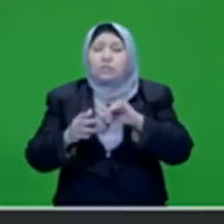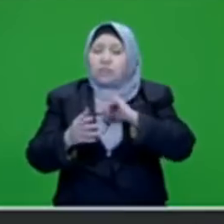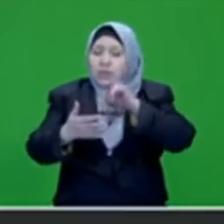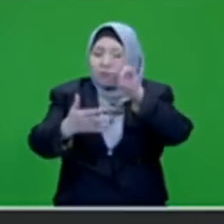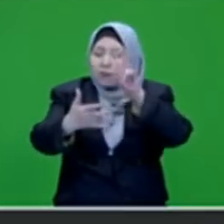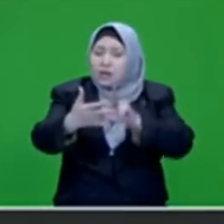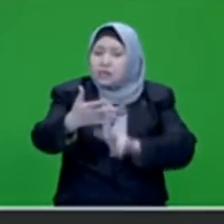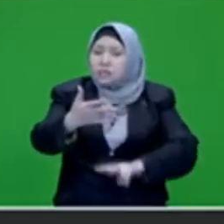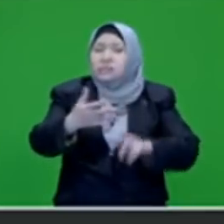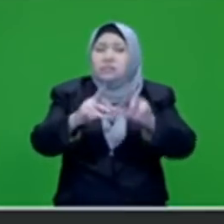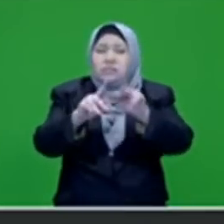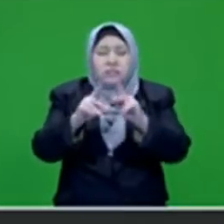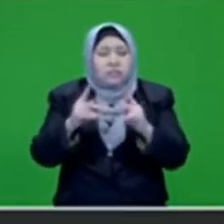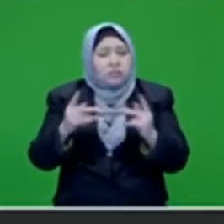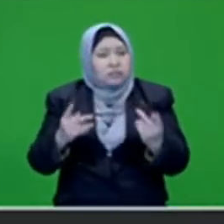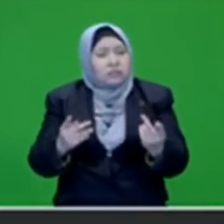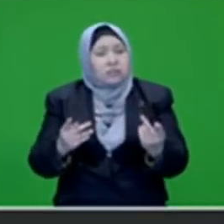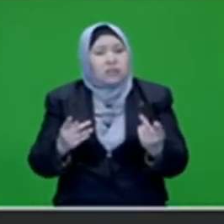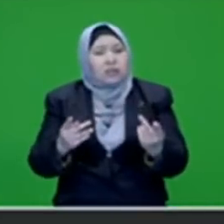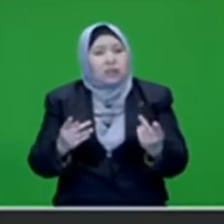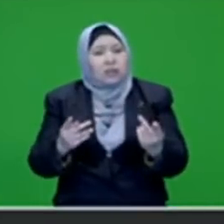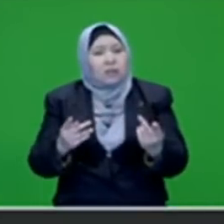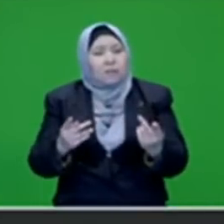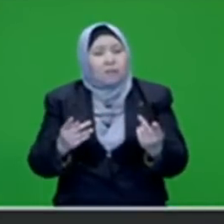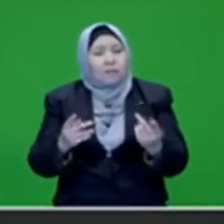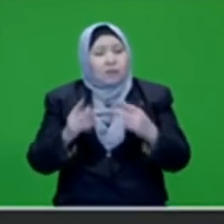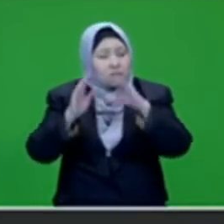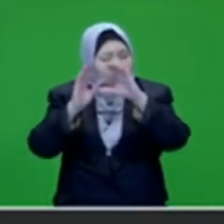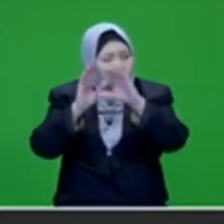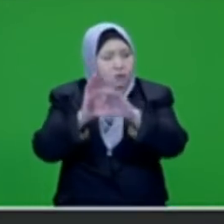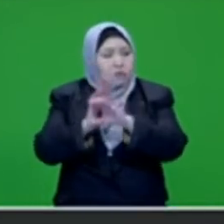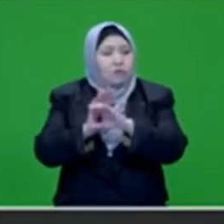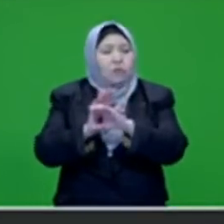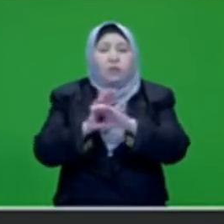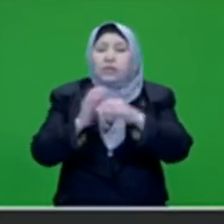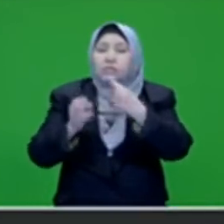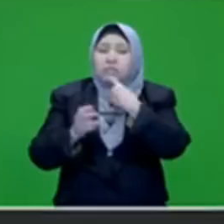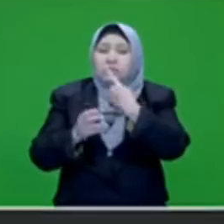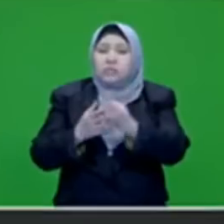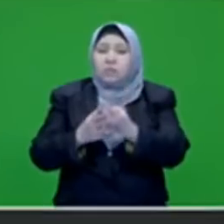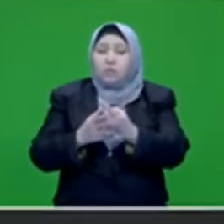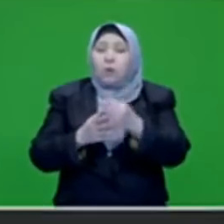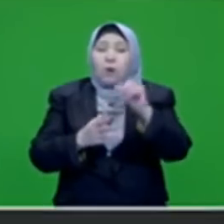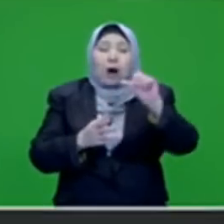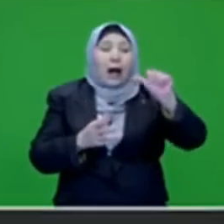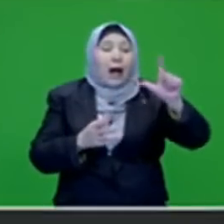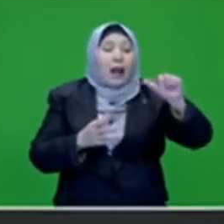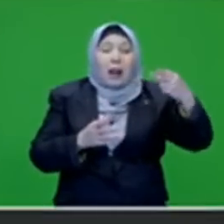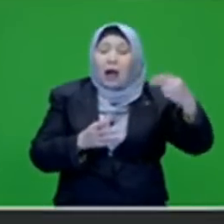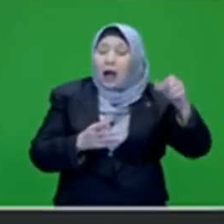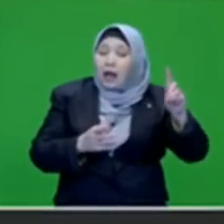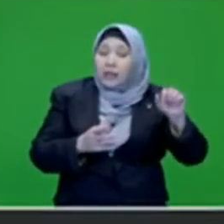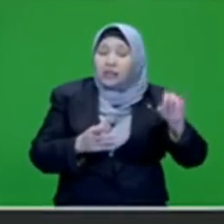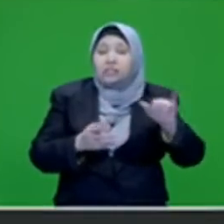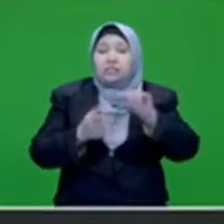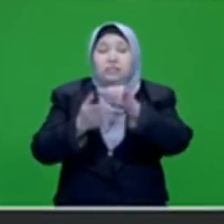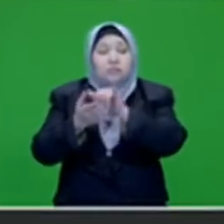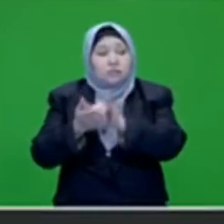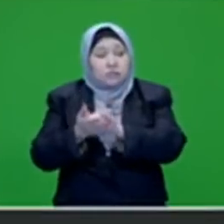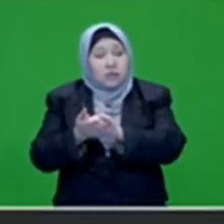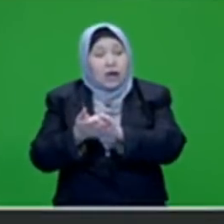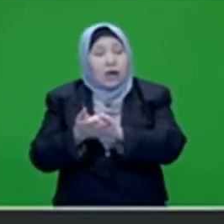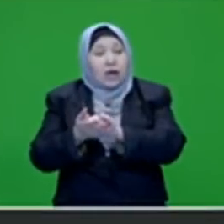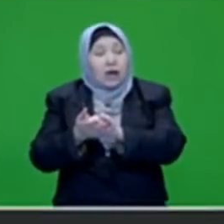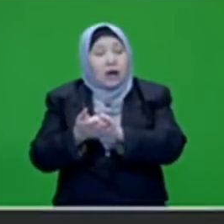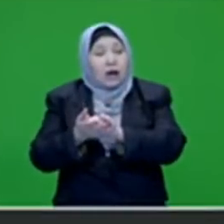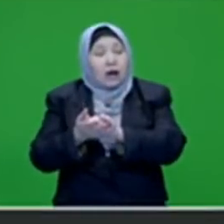beberapa macam kamus Arab ni. Contohnya lisan Arab disebut al-hadith huwa jadi min al-ashya